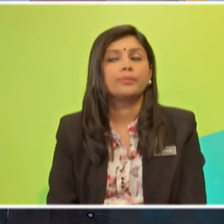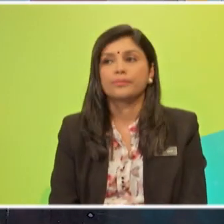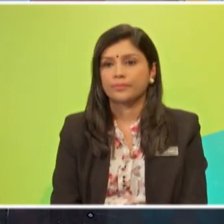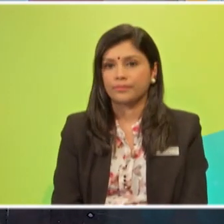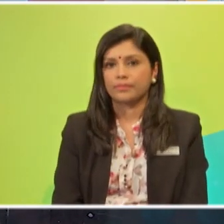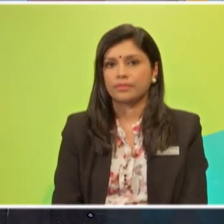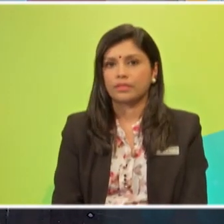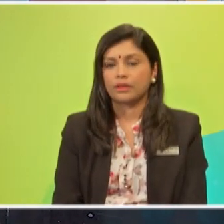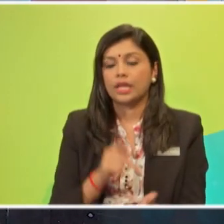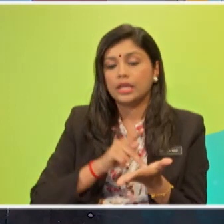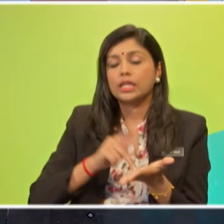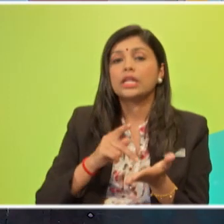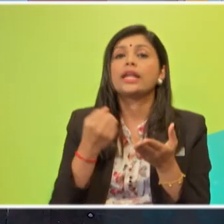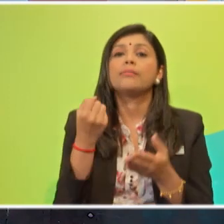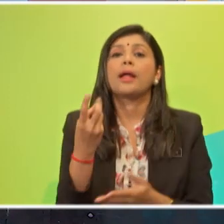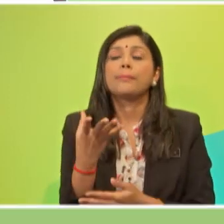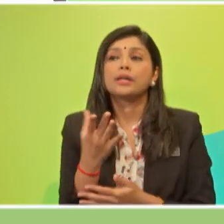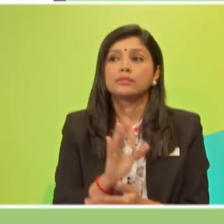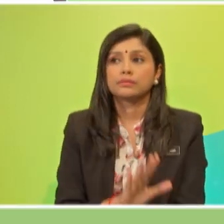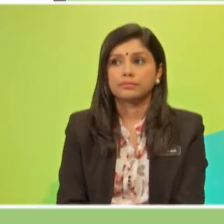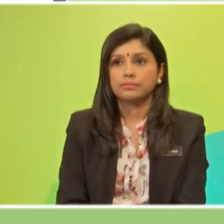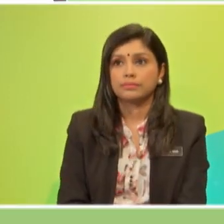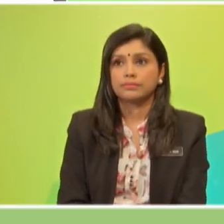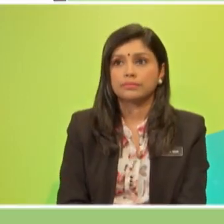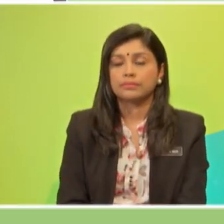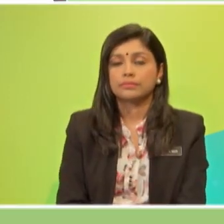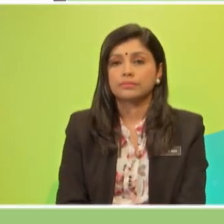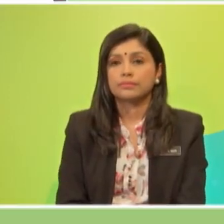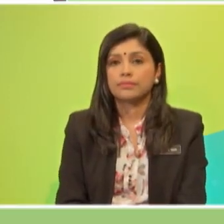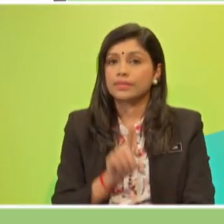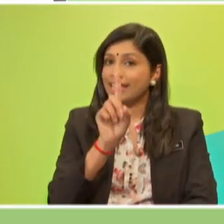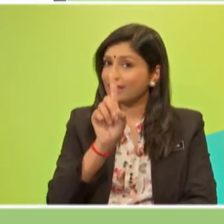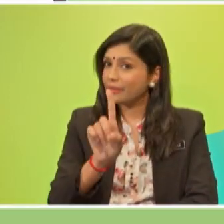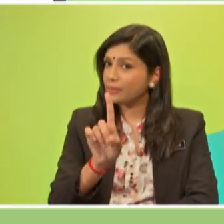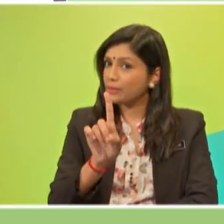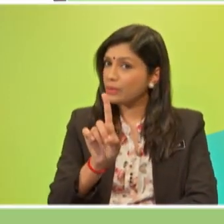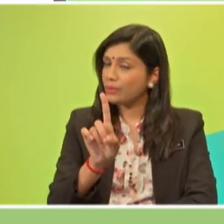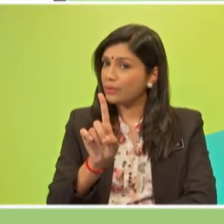rumah, jom kita kira berapa biji buah tembikai. Okey. Okay. Satu,